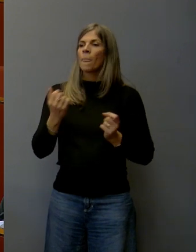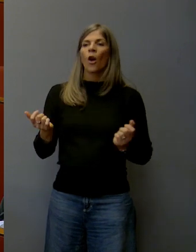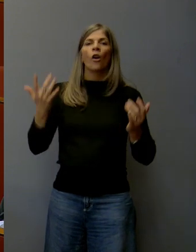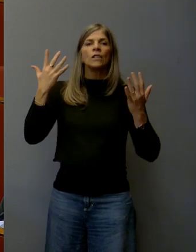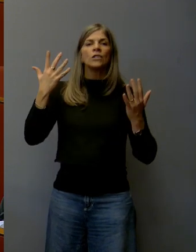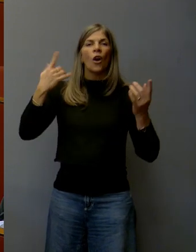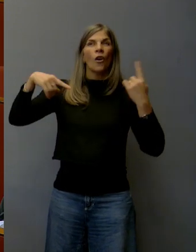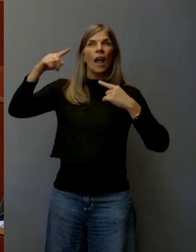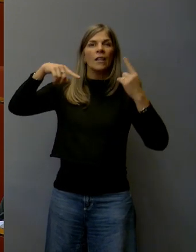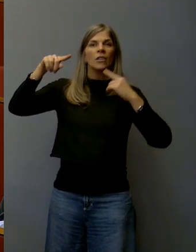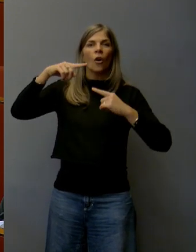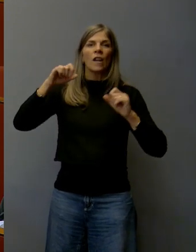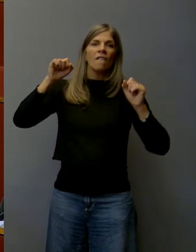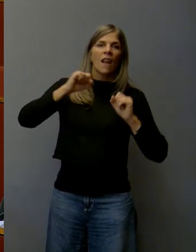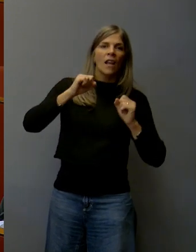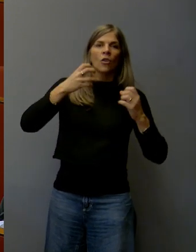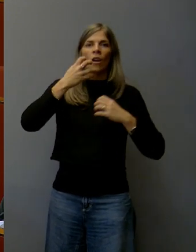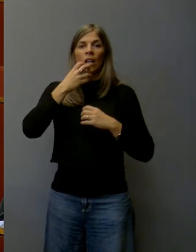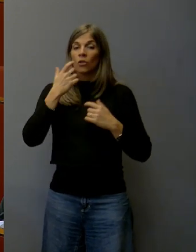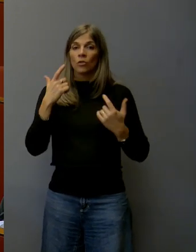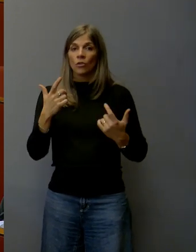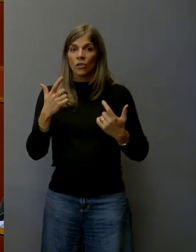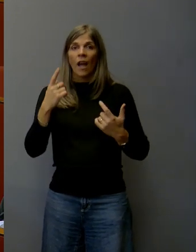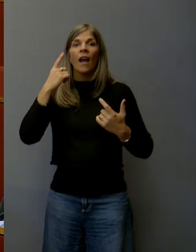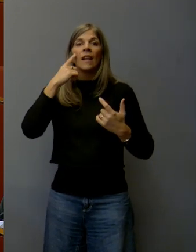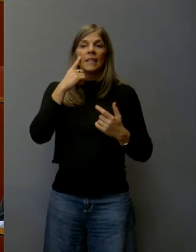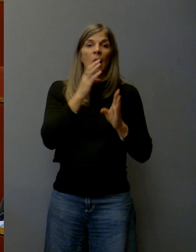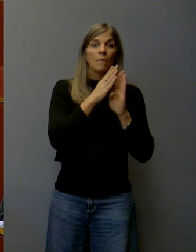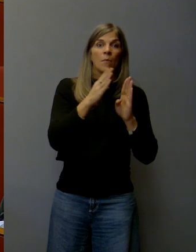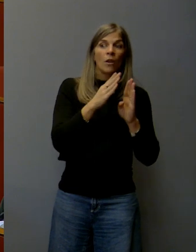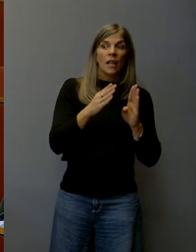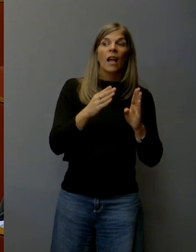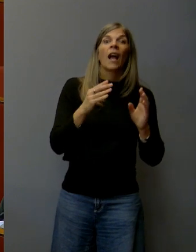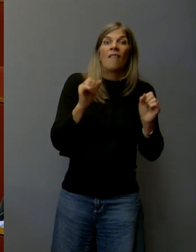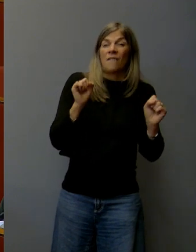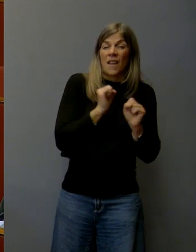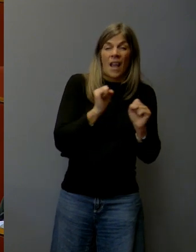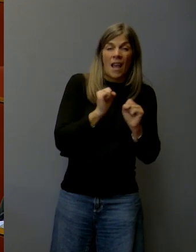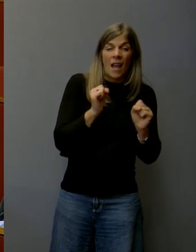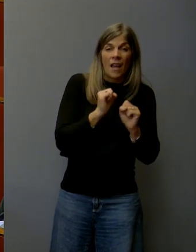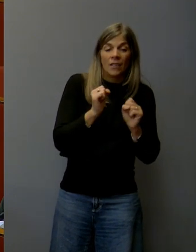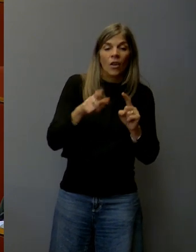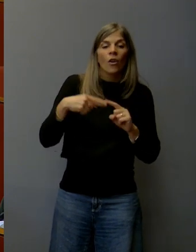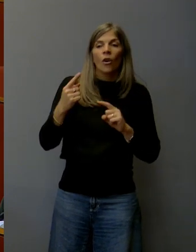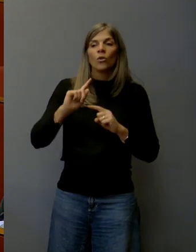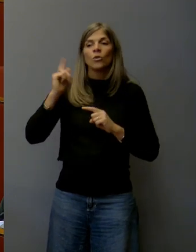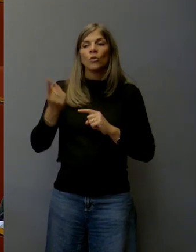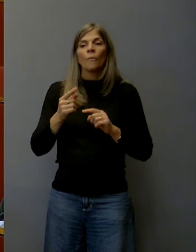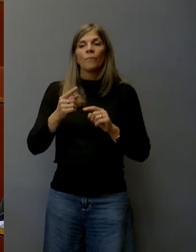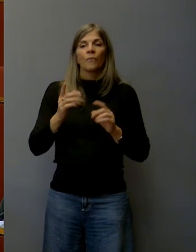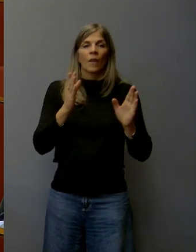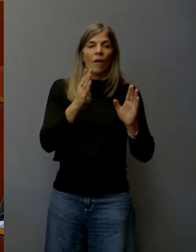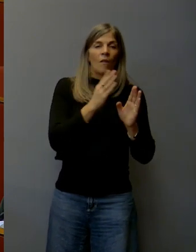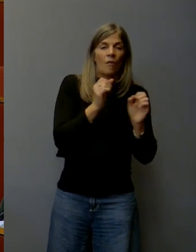la gente che se ne va in biblioteca batte i denti stando in biblioteca e tutte le attività culturali che vengono dall'altra parte